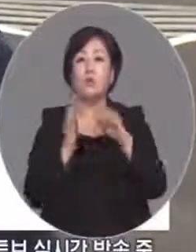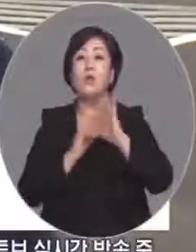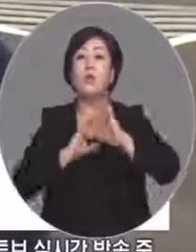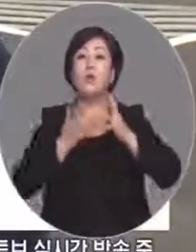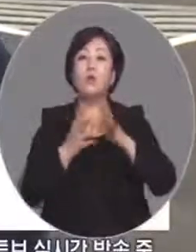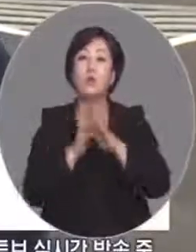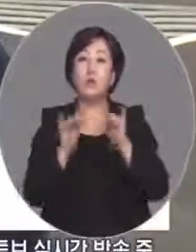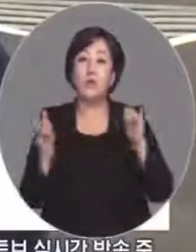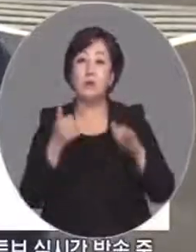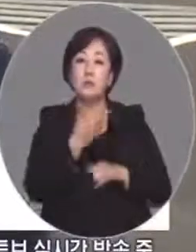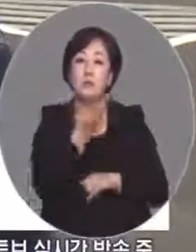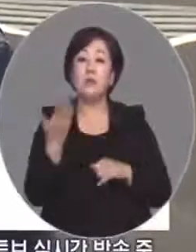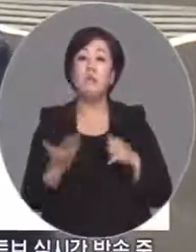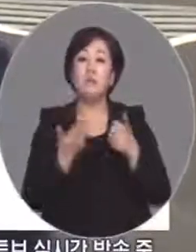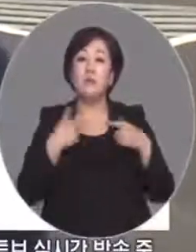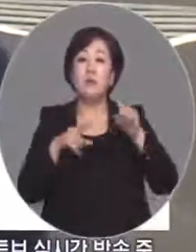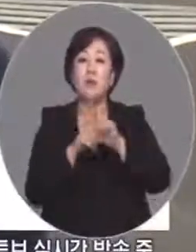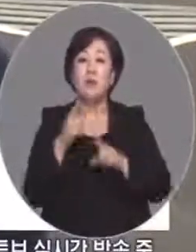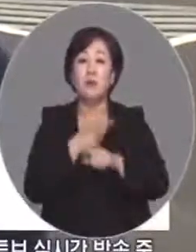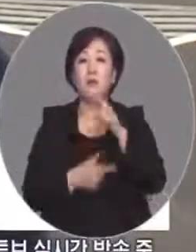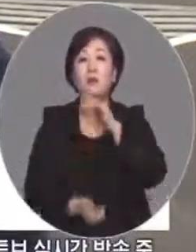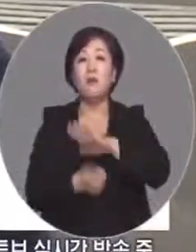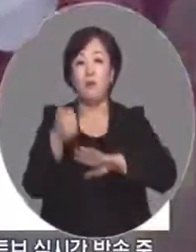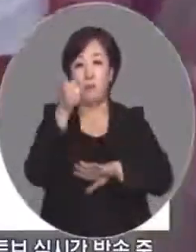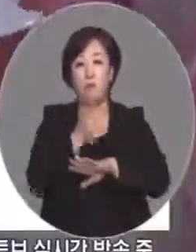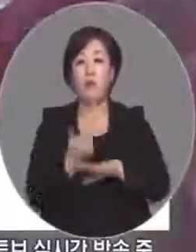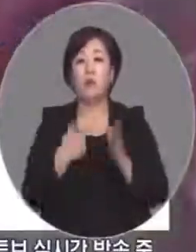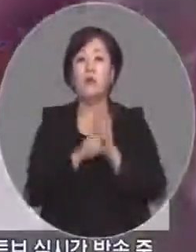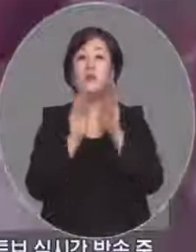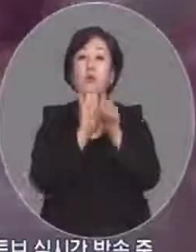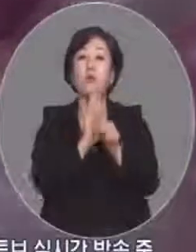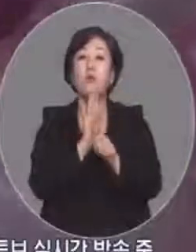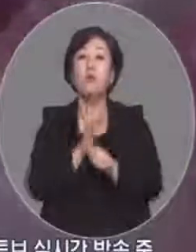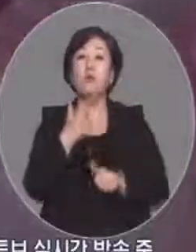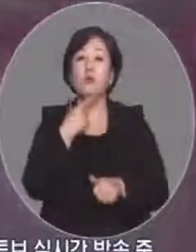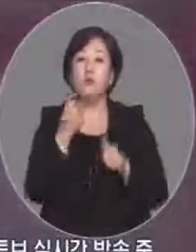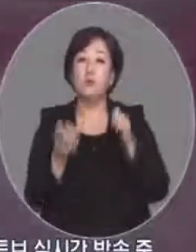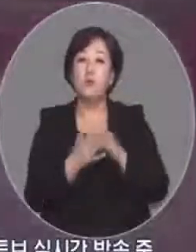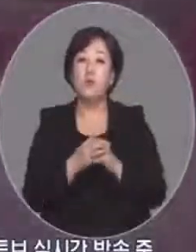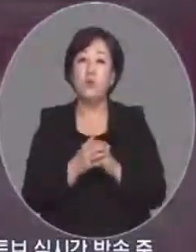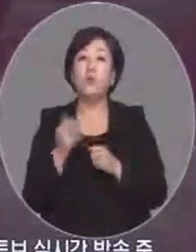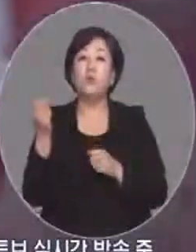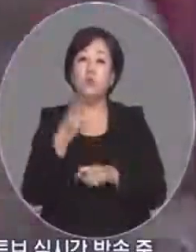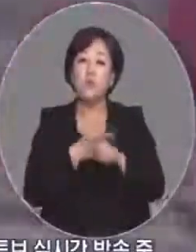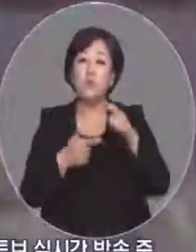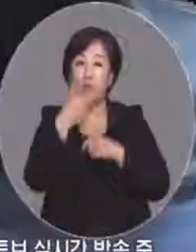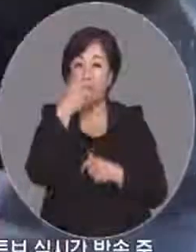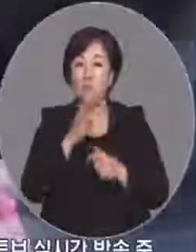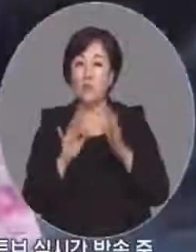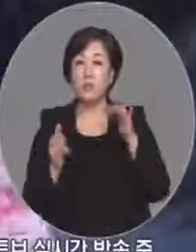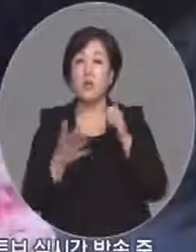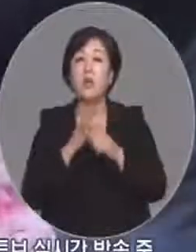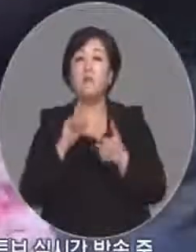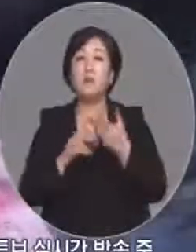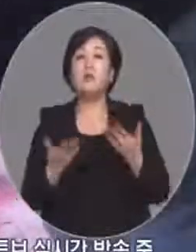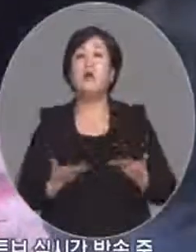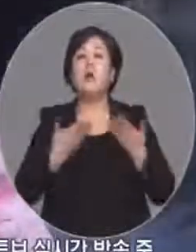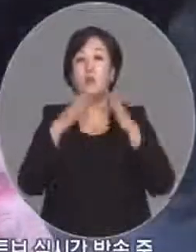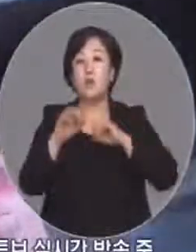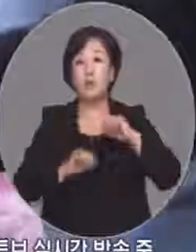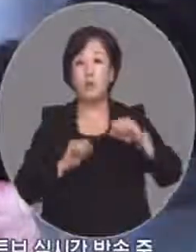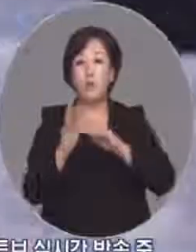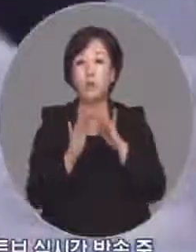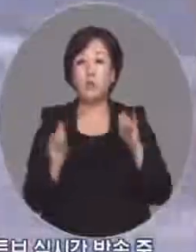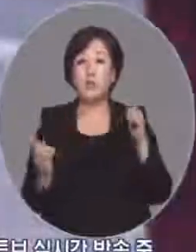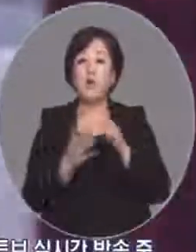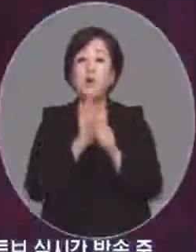국민들에게 코로나19를 극복하는 데 조금이나마 도움이 됐으면 해서. 그리고 더 힘든 사람들을 위해 헌신하는